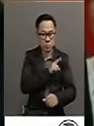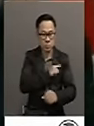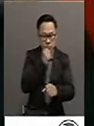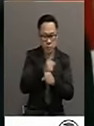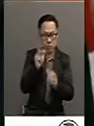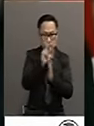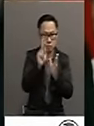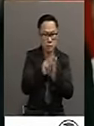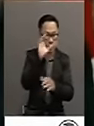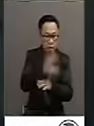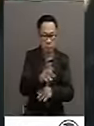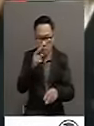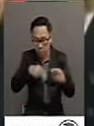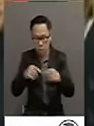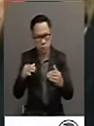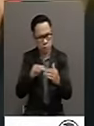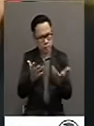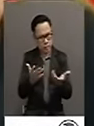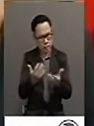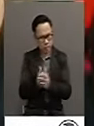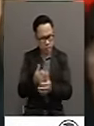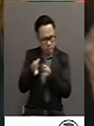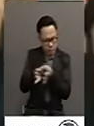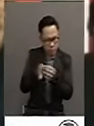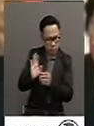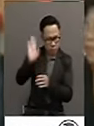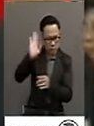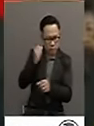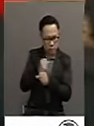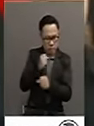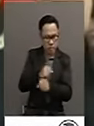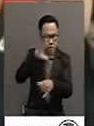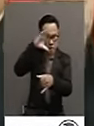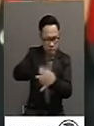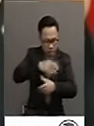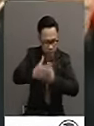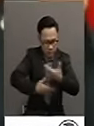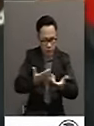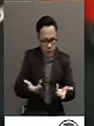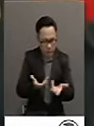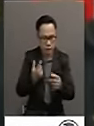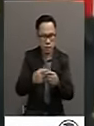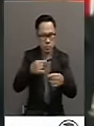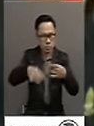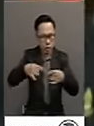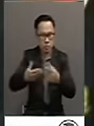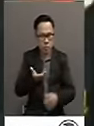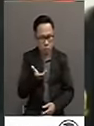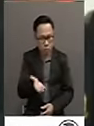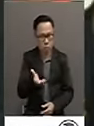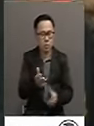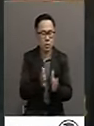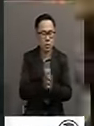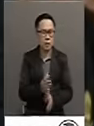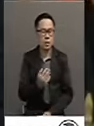ฎหมายดังนั้นดูแล้วมันอาจจะมีความขัดแย้งกันอยู่หรือเปล่าทางคุณศรีสุวรรณก็เลยมายื่นเรื่องครับแล้วก็เรียกร้องต่อไปยัง